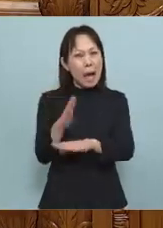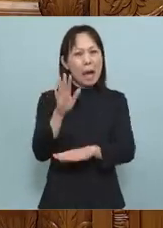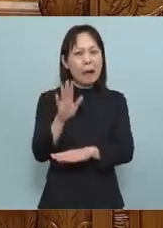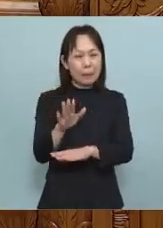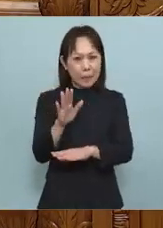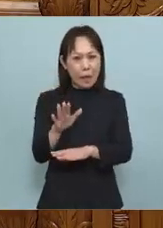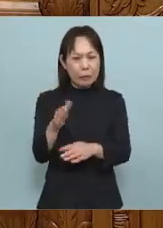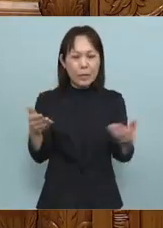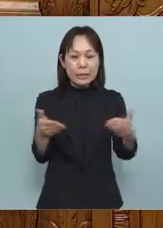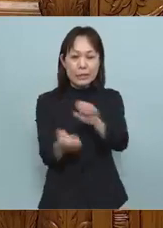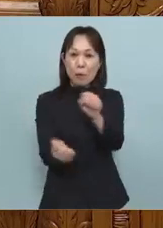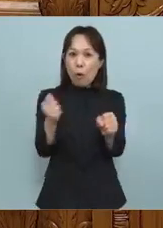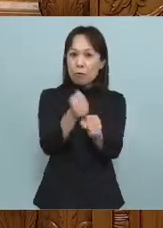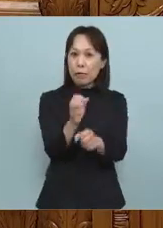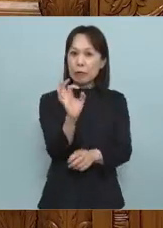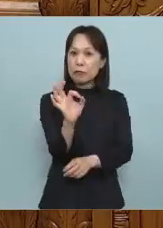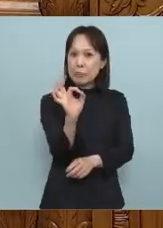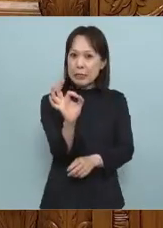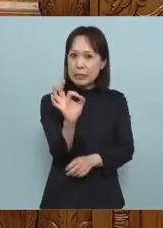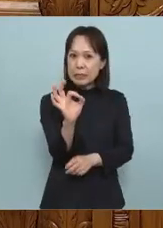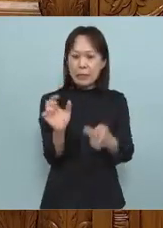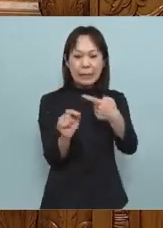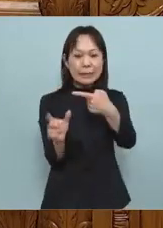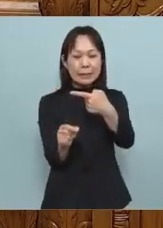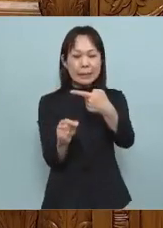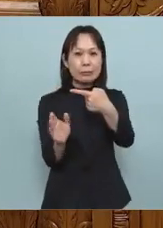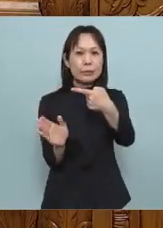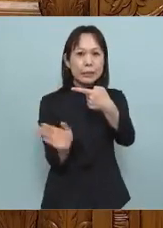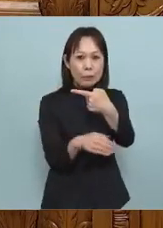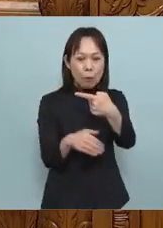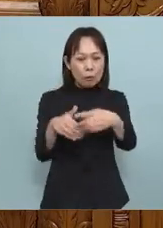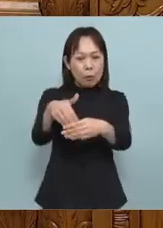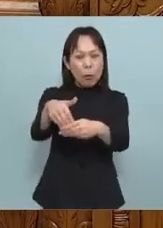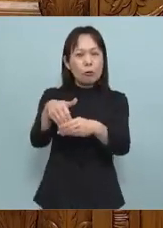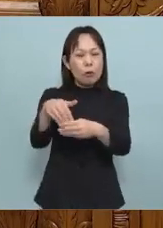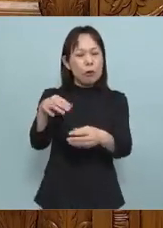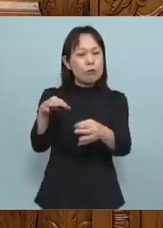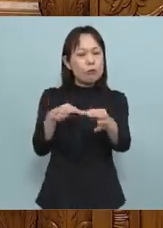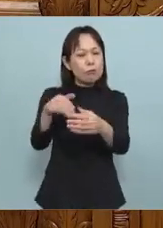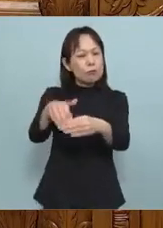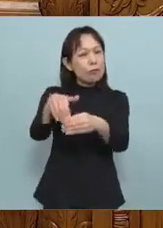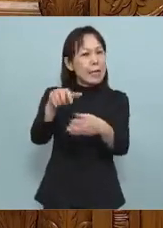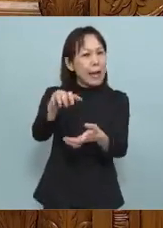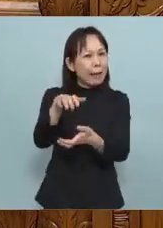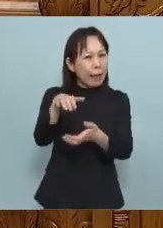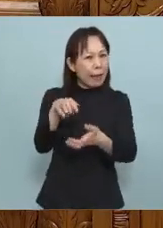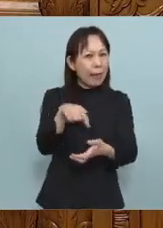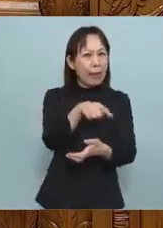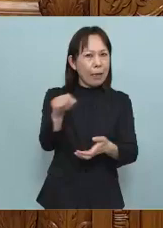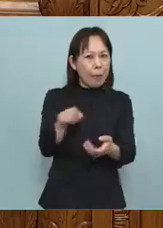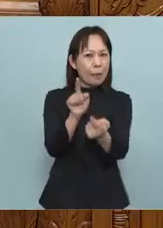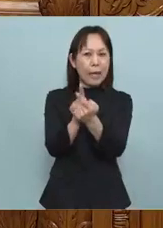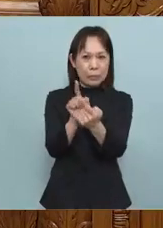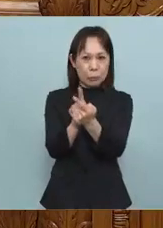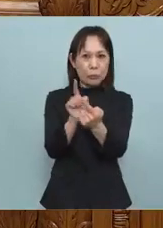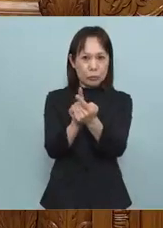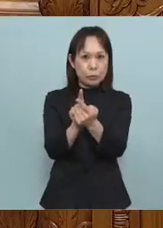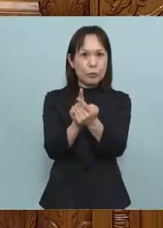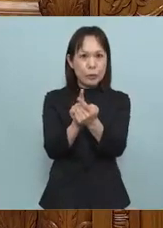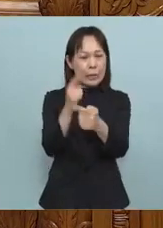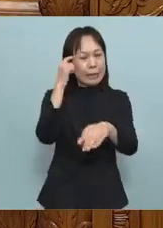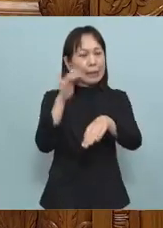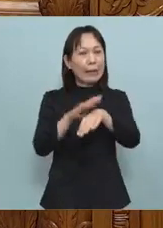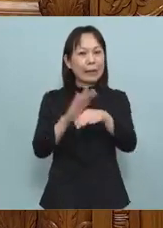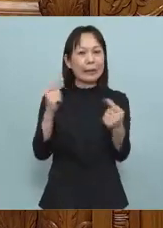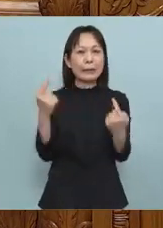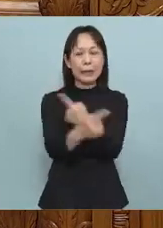援金は今年1月以降の売上減を対象とするなど、抜本的な拡充が必要と考えますが、い